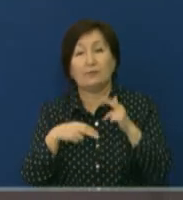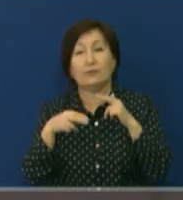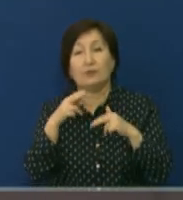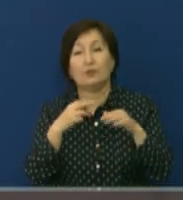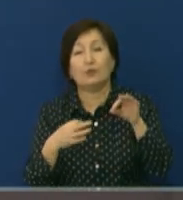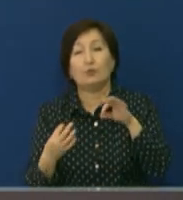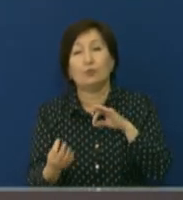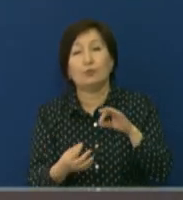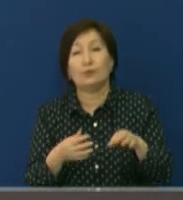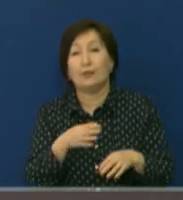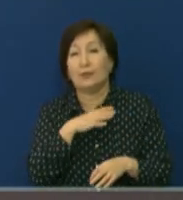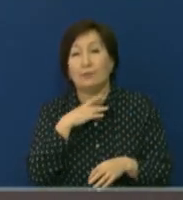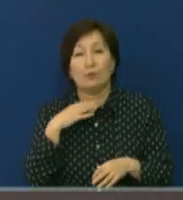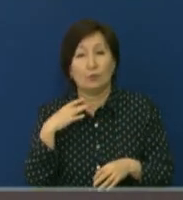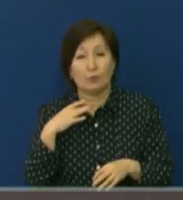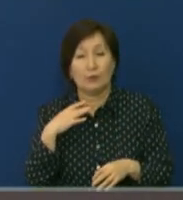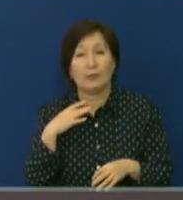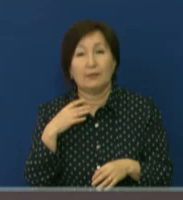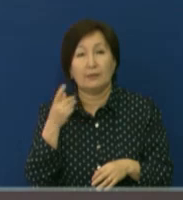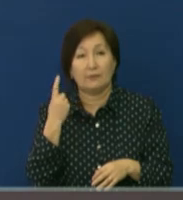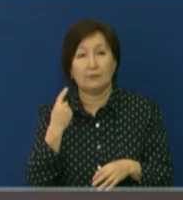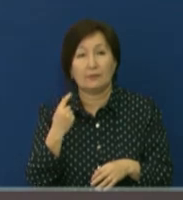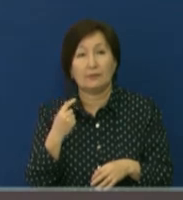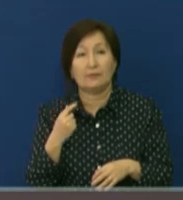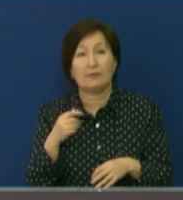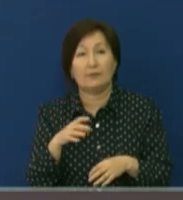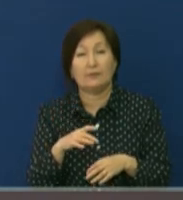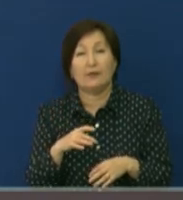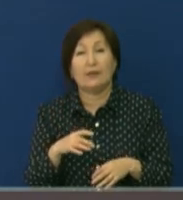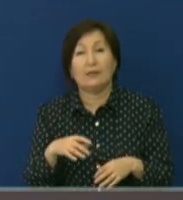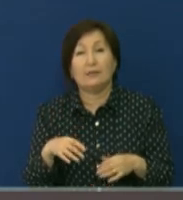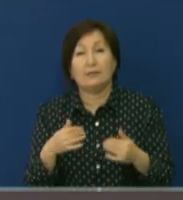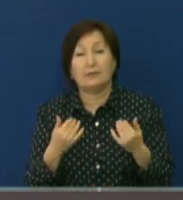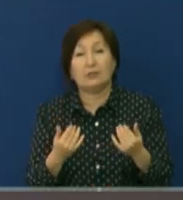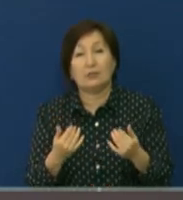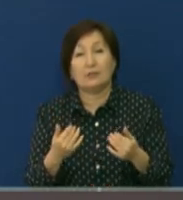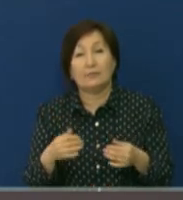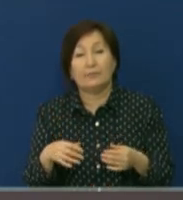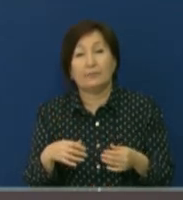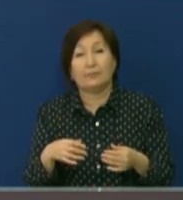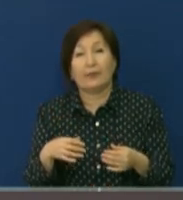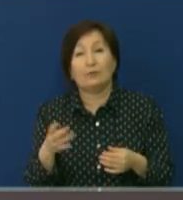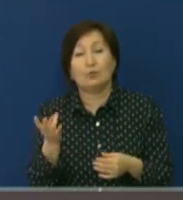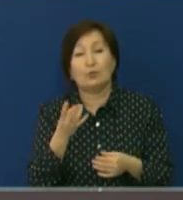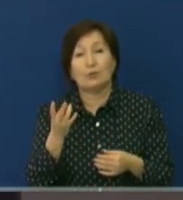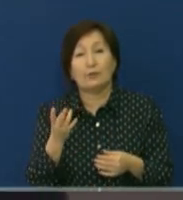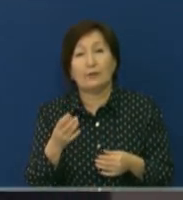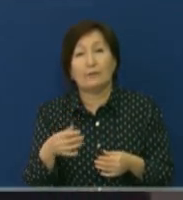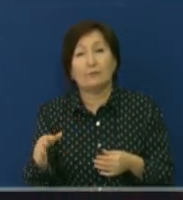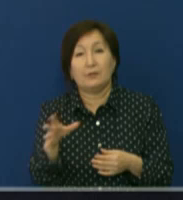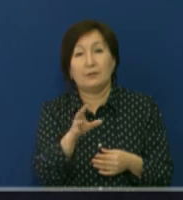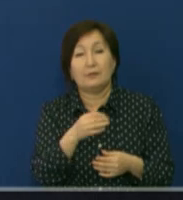чем те специалисты которые находятся скажем нашим ваши города и мне нужно вместе с